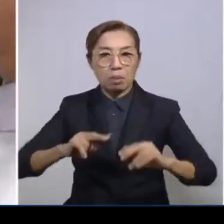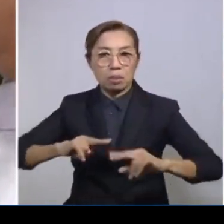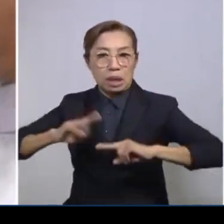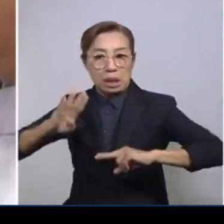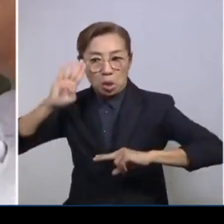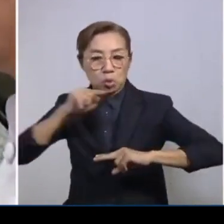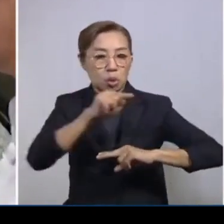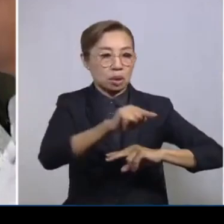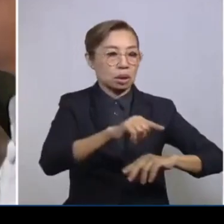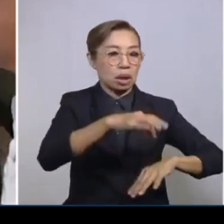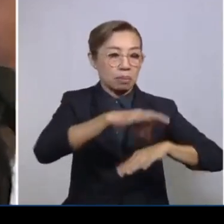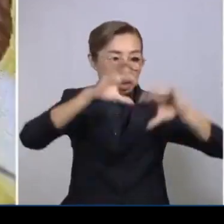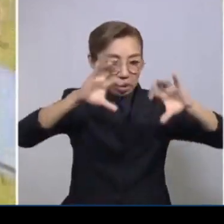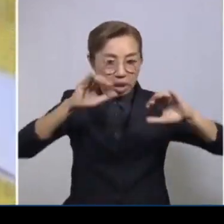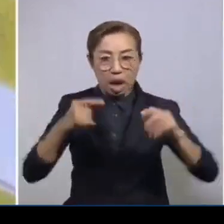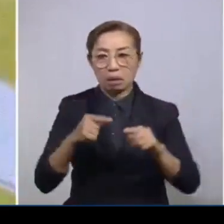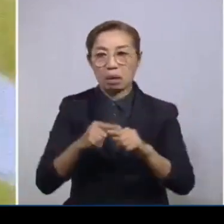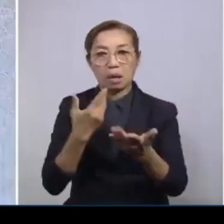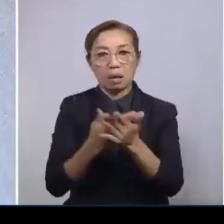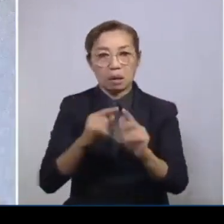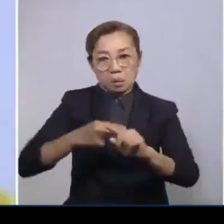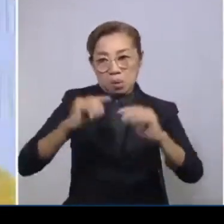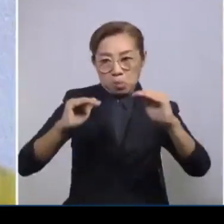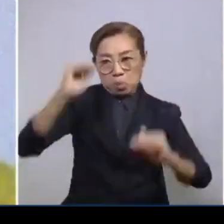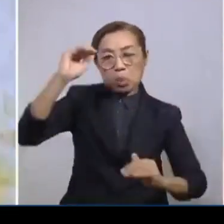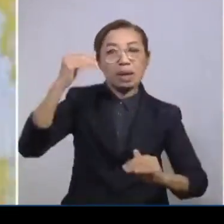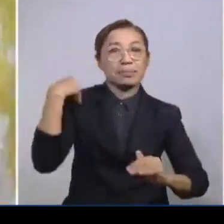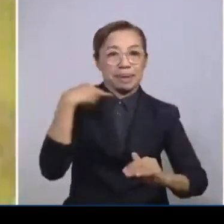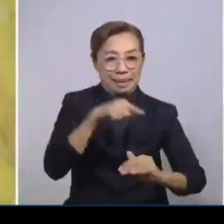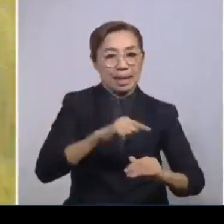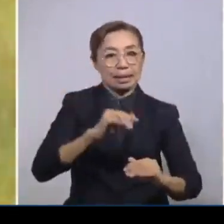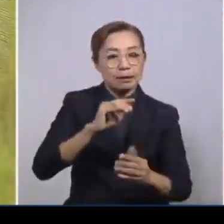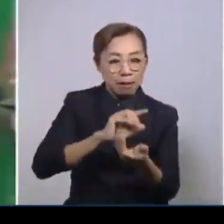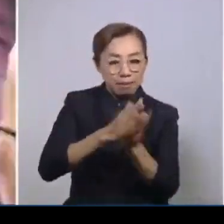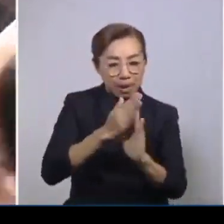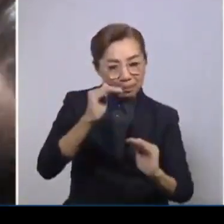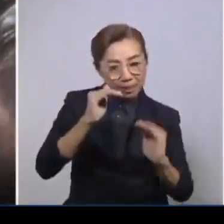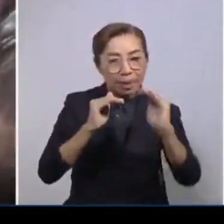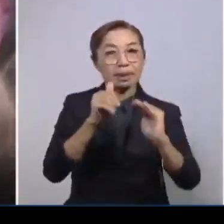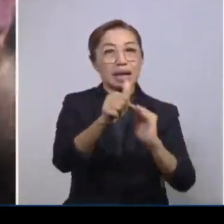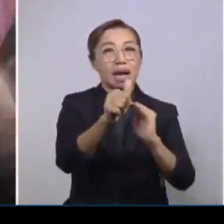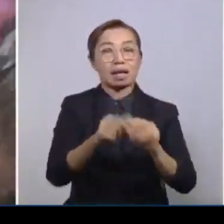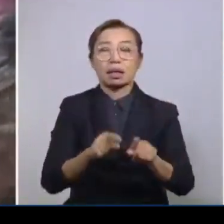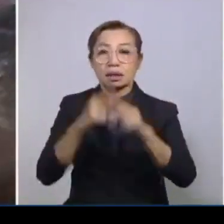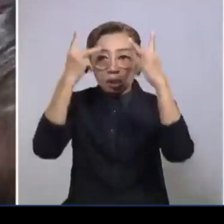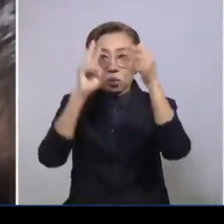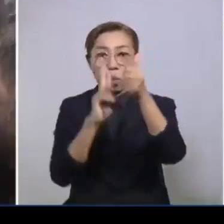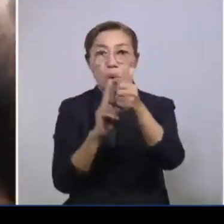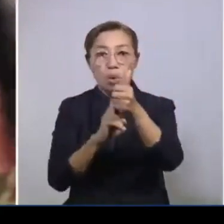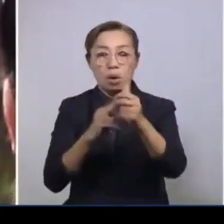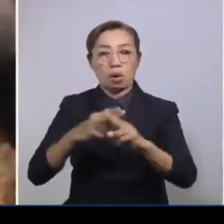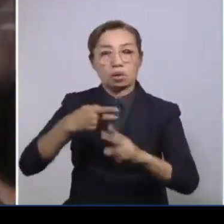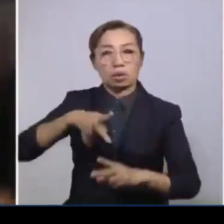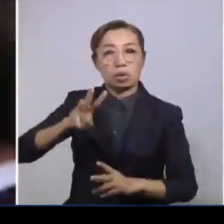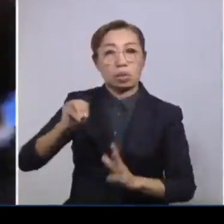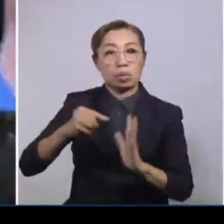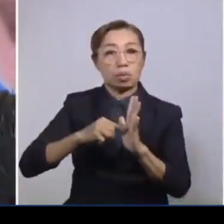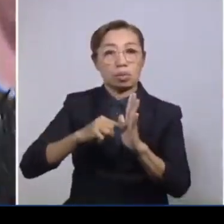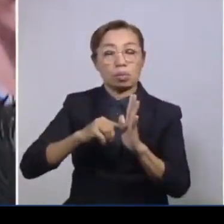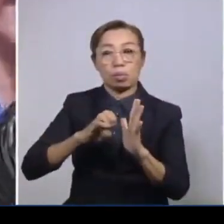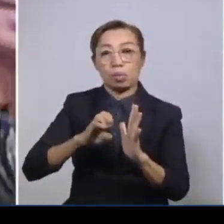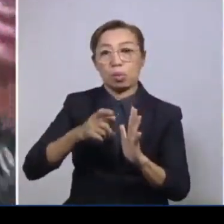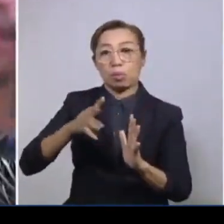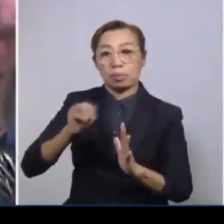กับข้าราชการโดยในช่วงเช้าที่ผ่านมาทางด้านของนายภูมิธรรมเวชยชัยรองนายกรัฐมนตรี รีและรัฐมนตรีว่าการกระทรวงพาณิ